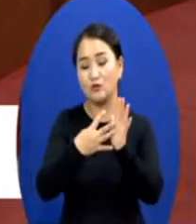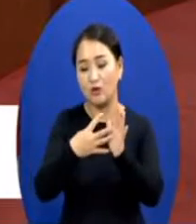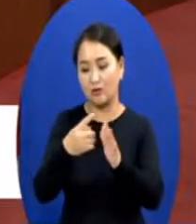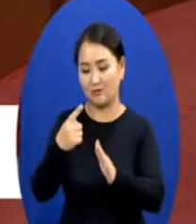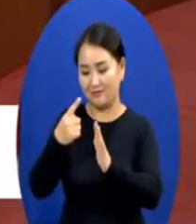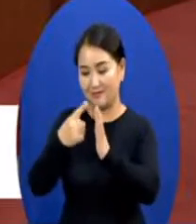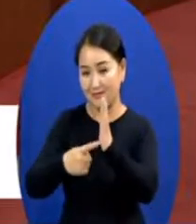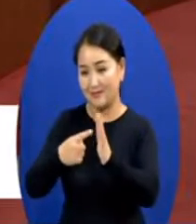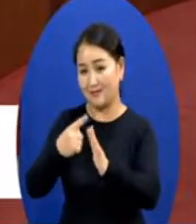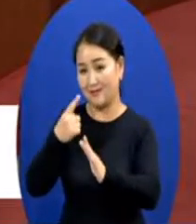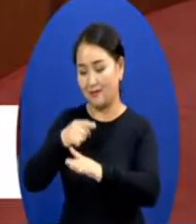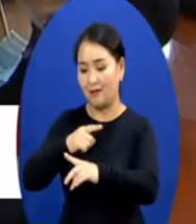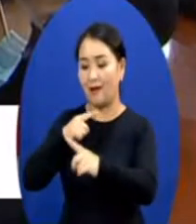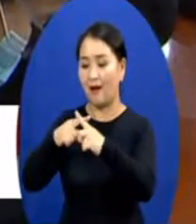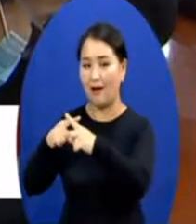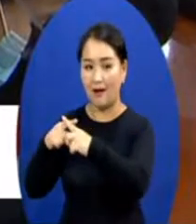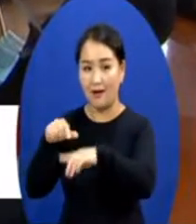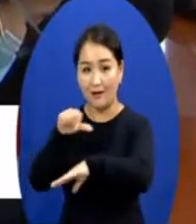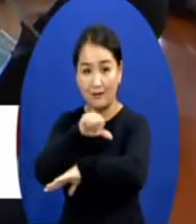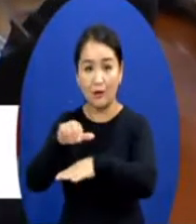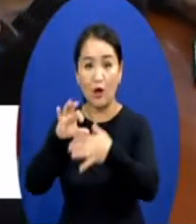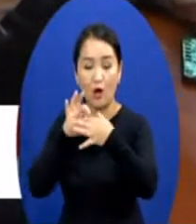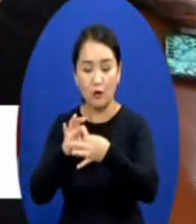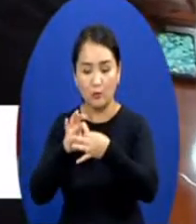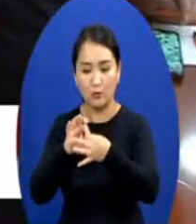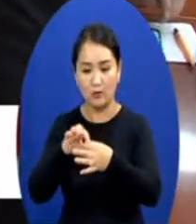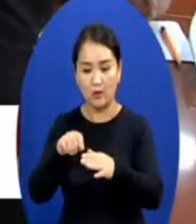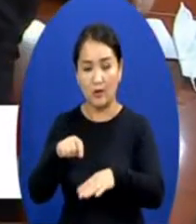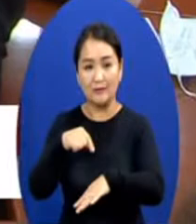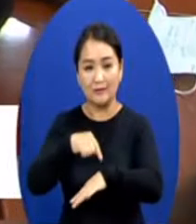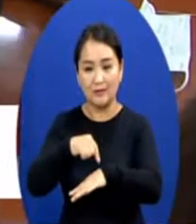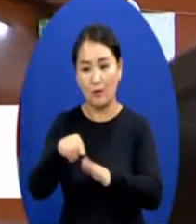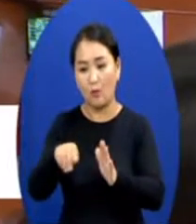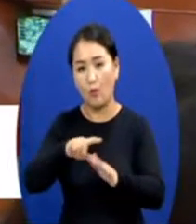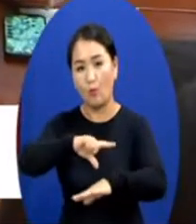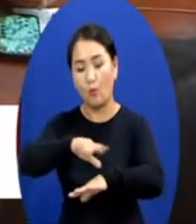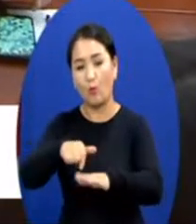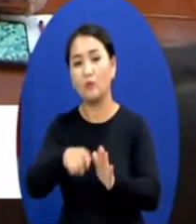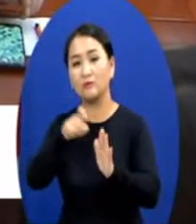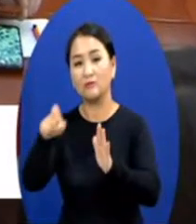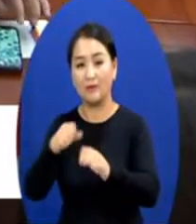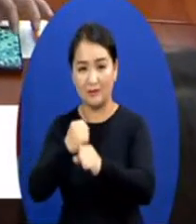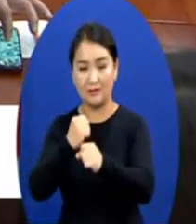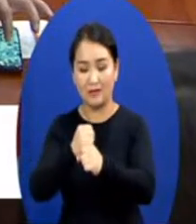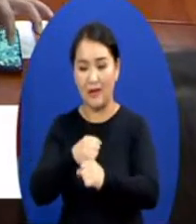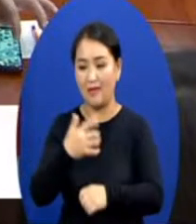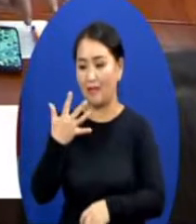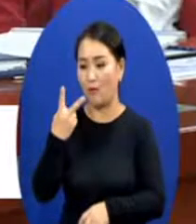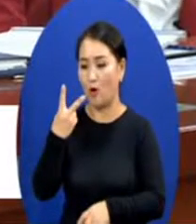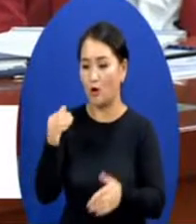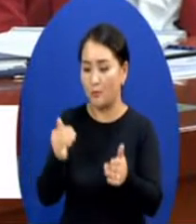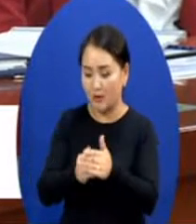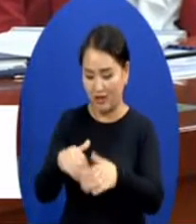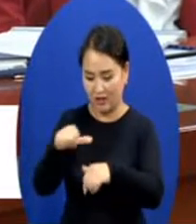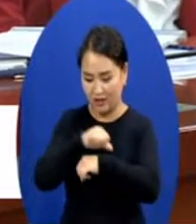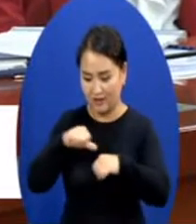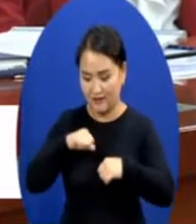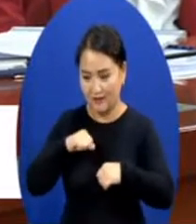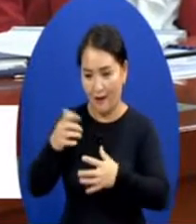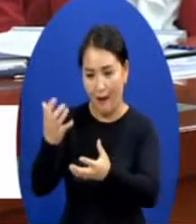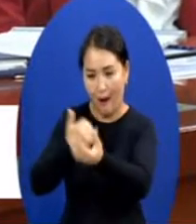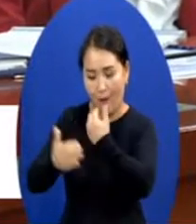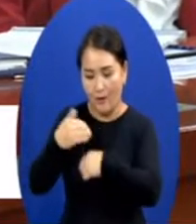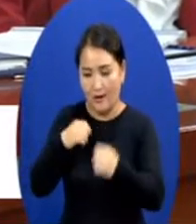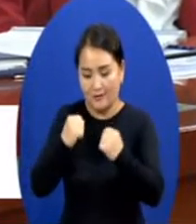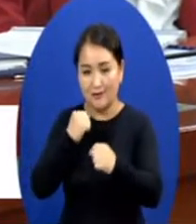бэлэн байдал уртасгасан цагаар ажиллаж байгаа. Өнөөдрийн байдлаар 52 улс орноос 20 гаруй мянган иргэний татан авах ажил хичээл зүтгэл гарган ажиллаж байгааг